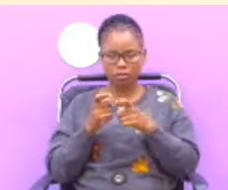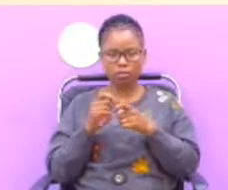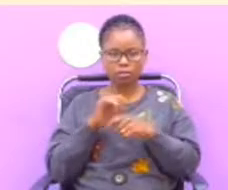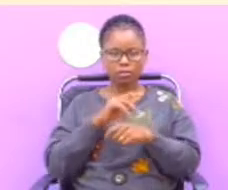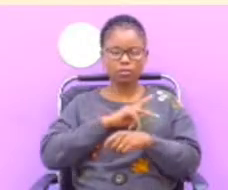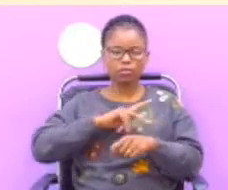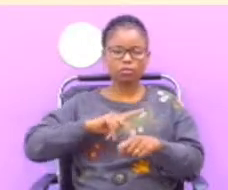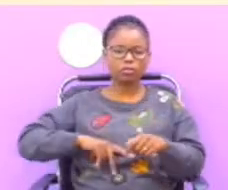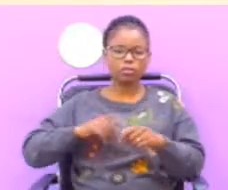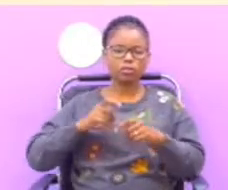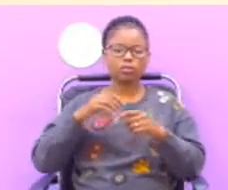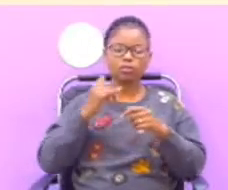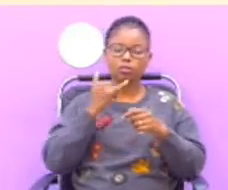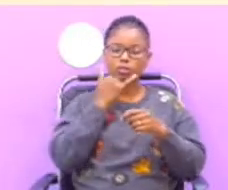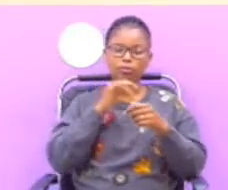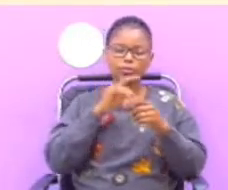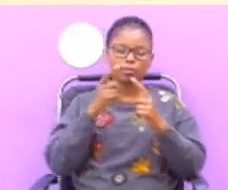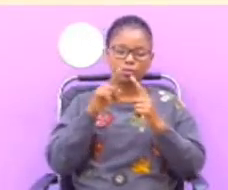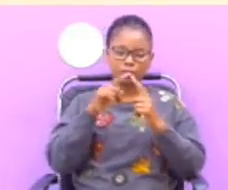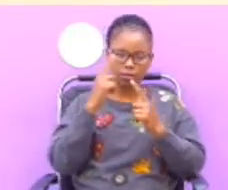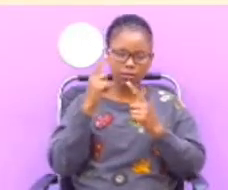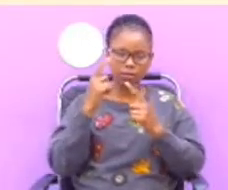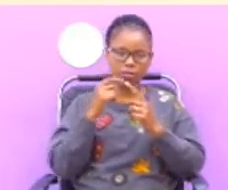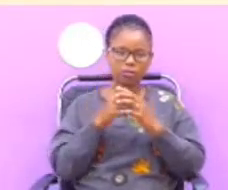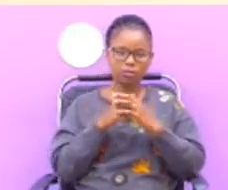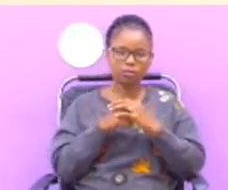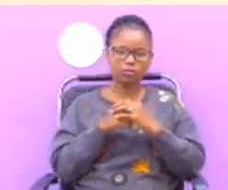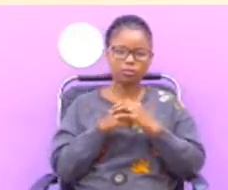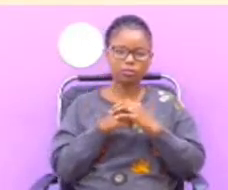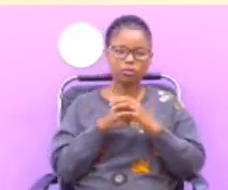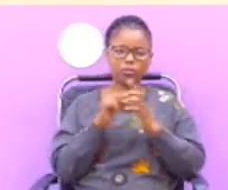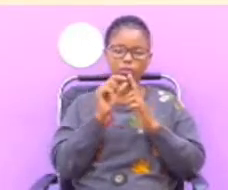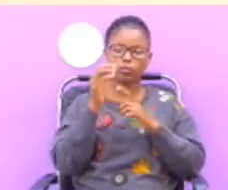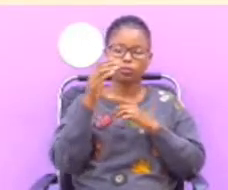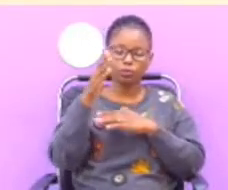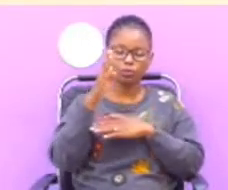ni ngaunina ni kiugo kia Ngai.